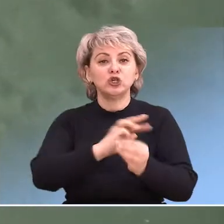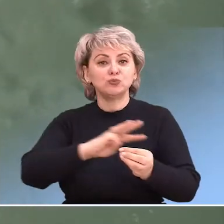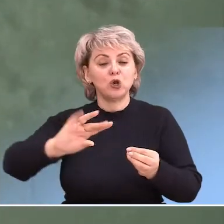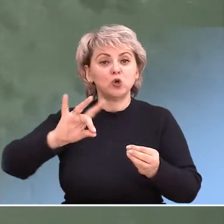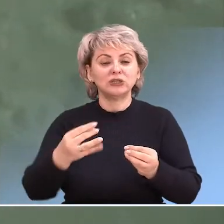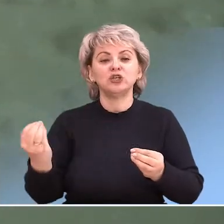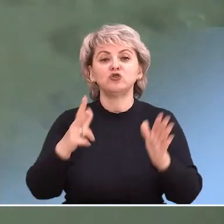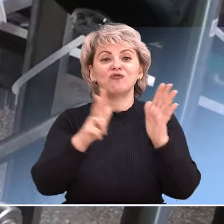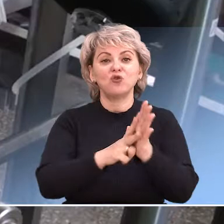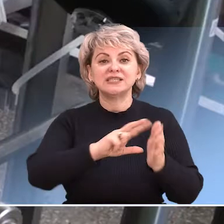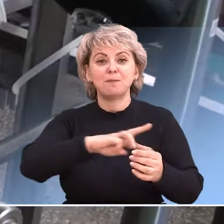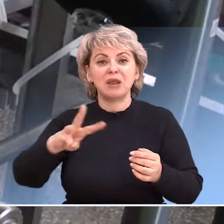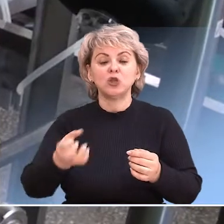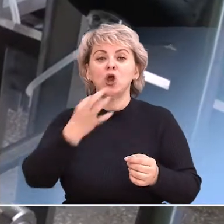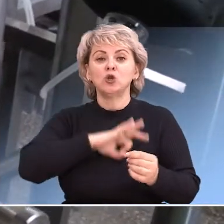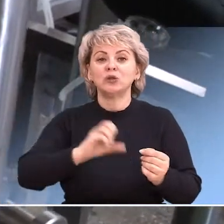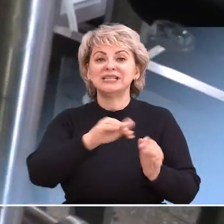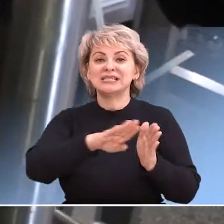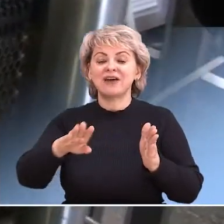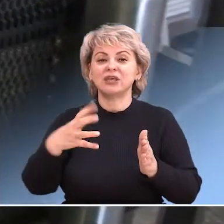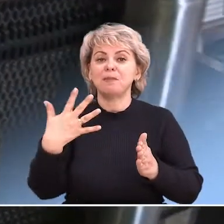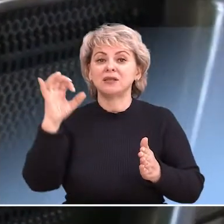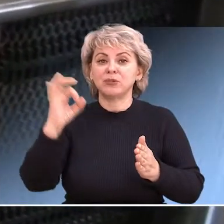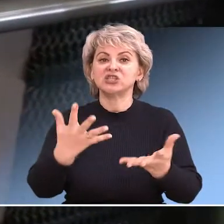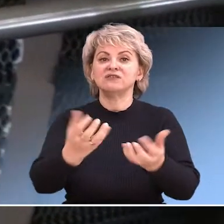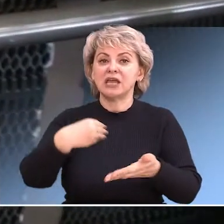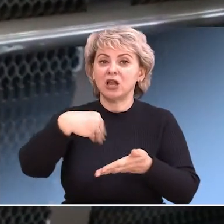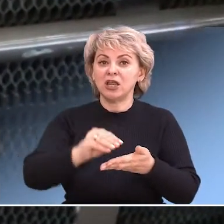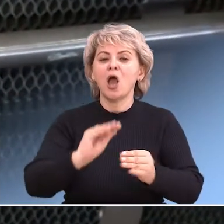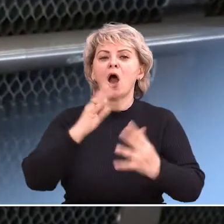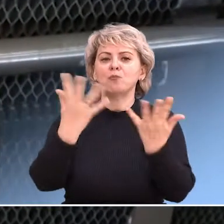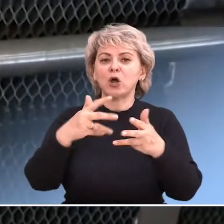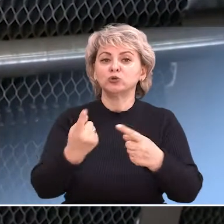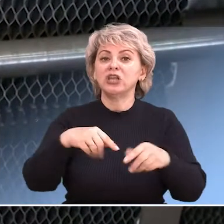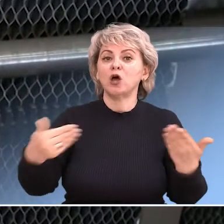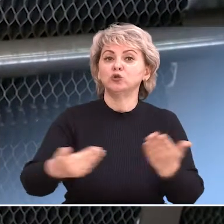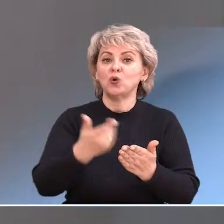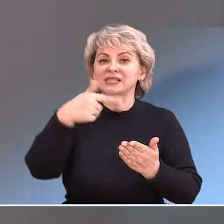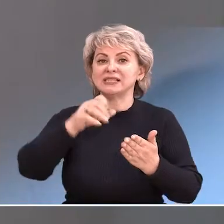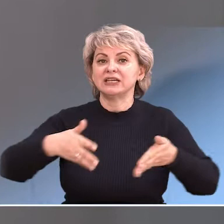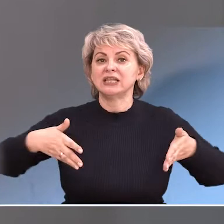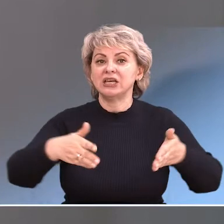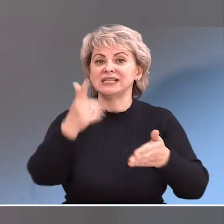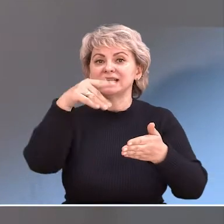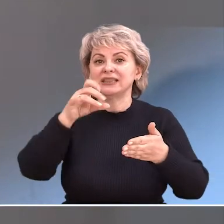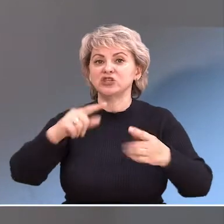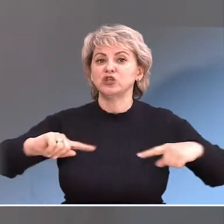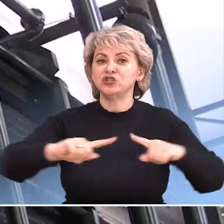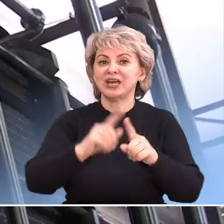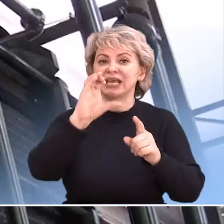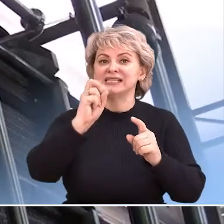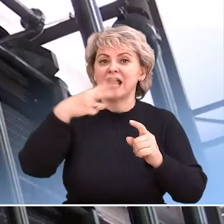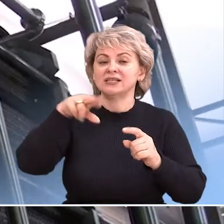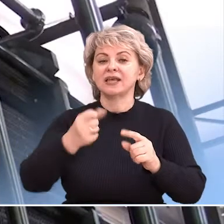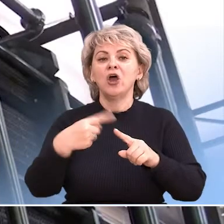сумме 10 миллионов рублей. Еще 8 миллионов по льготной ставке 5% взяли на приобретение оборудования для новой сырной линейки в Сандате